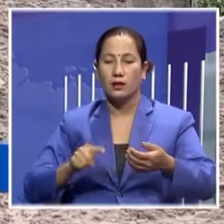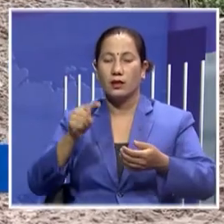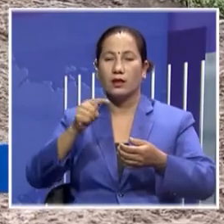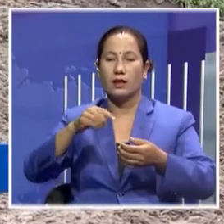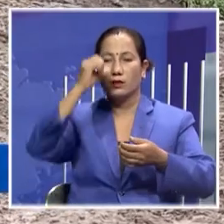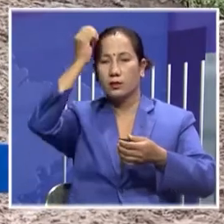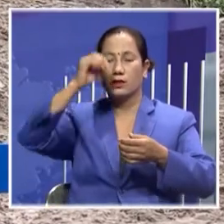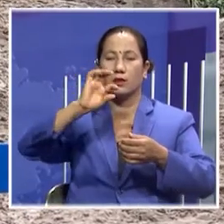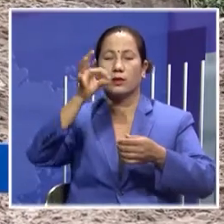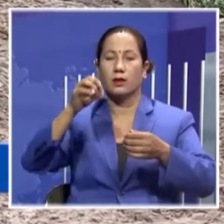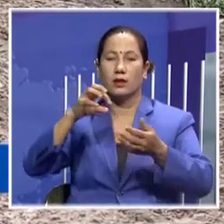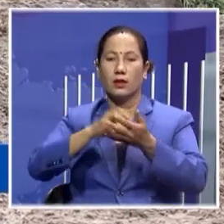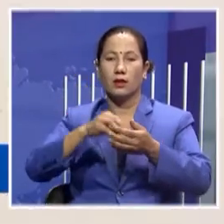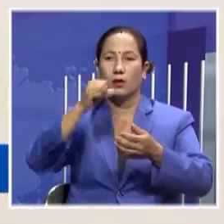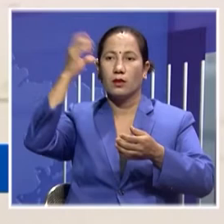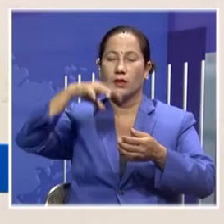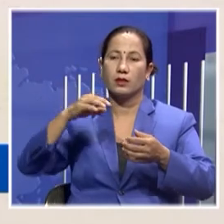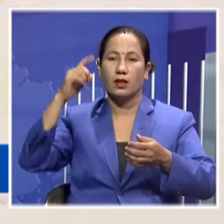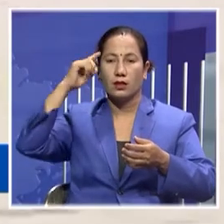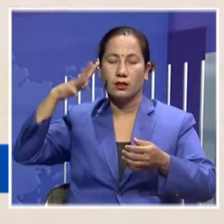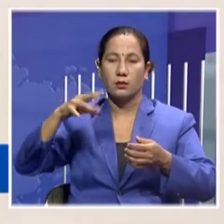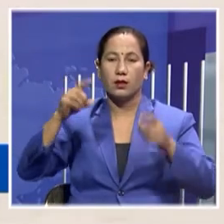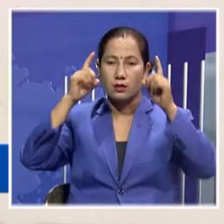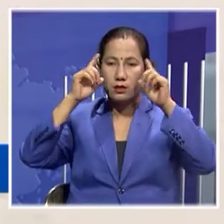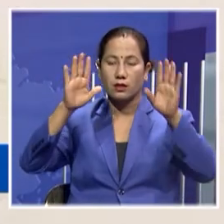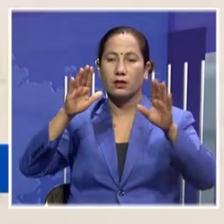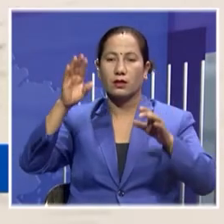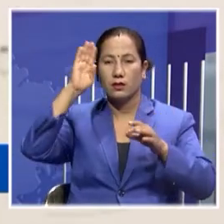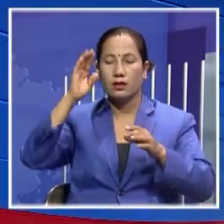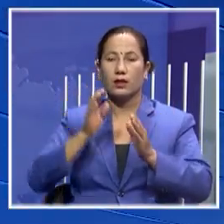विभिन्न भेगमा भारी वर्षाको सम्भावना। सतर्क रहन सरकारको आग्रह।